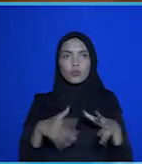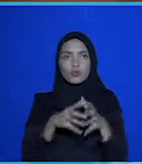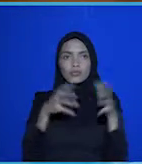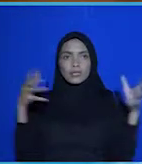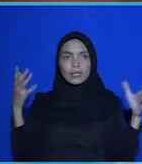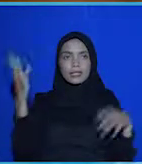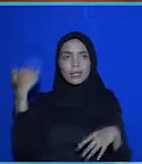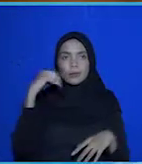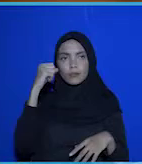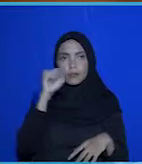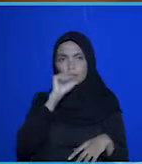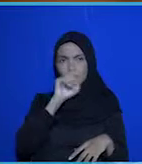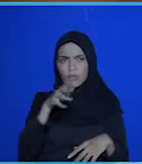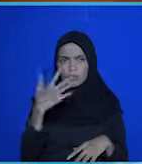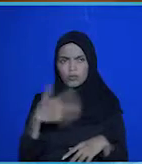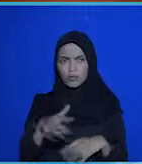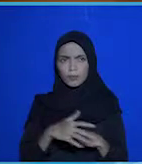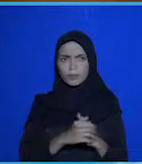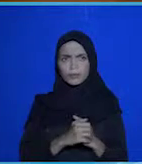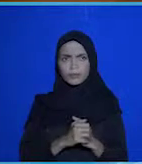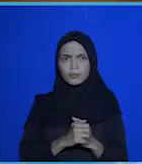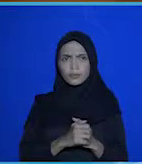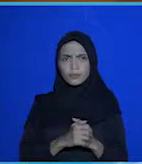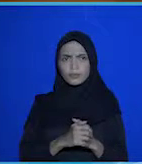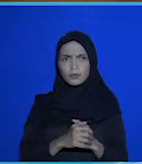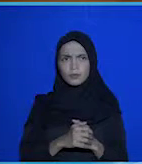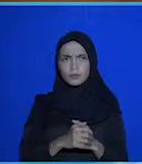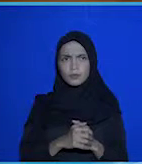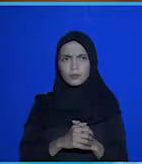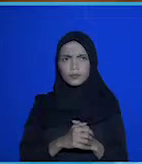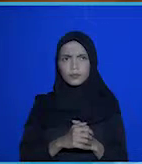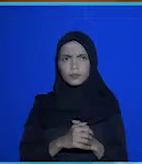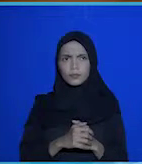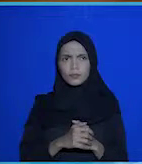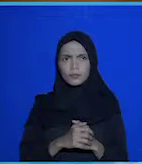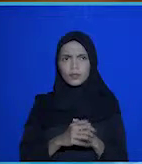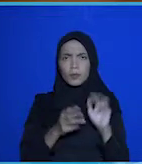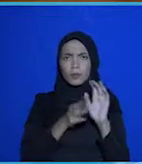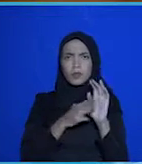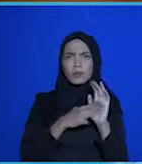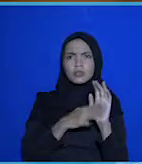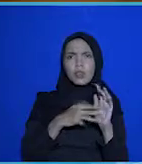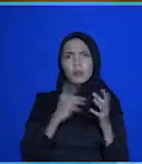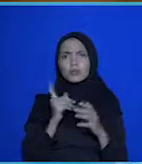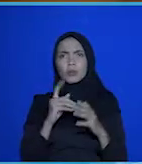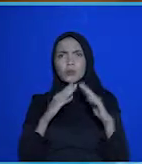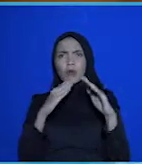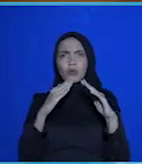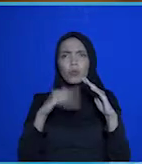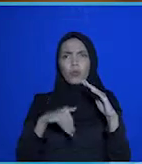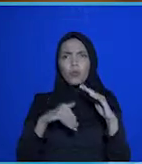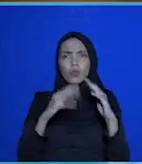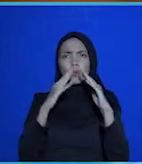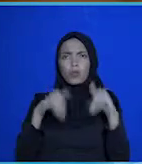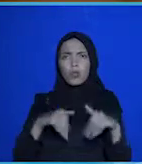itu sangat besar. Tadi disampaikan bahwa persoalan kenapa bangunannya runtuh karena